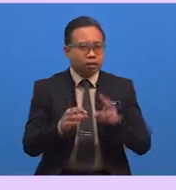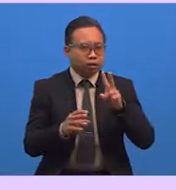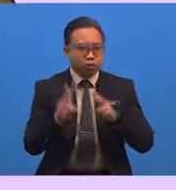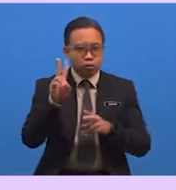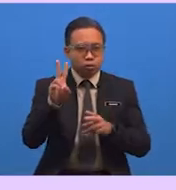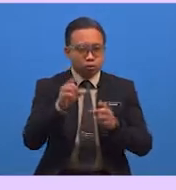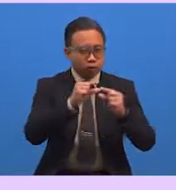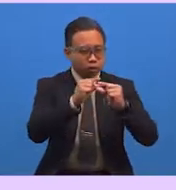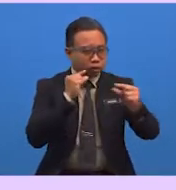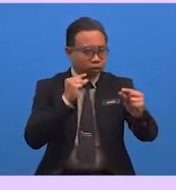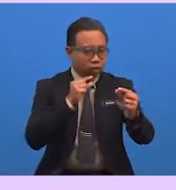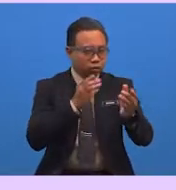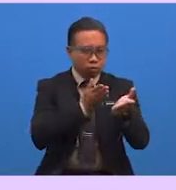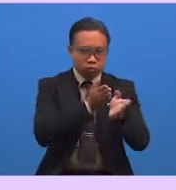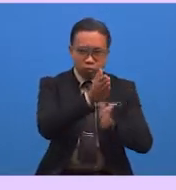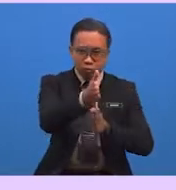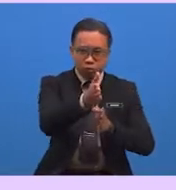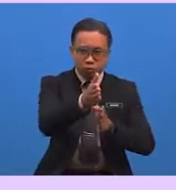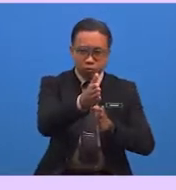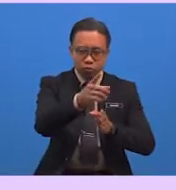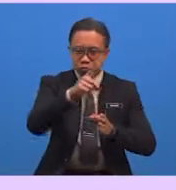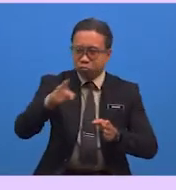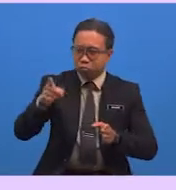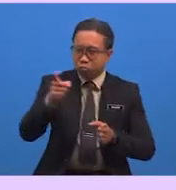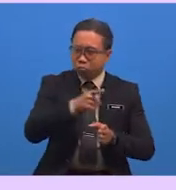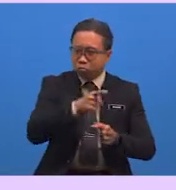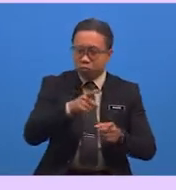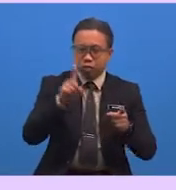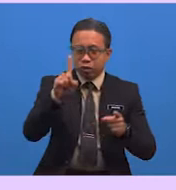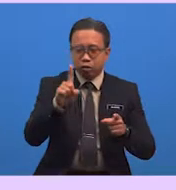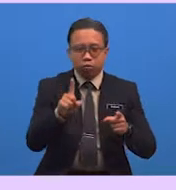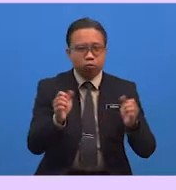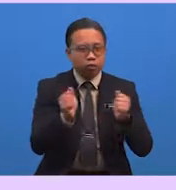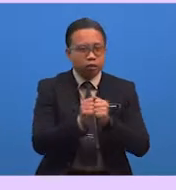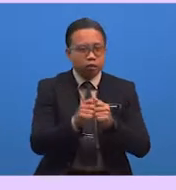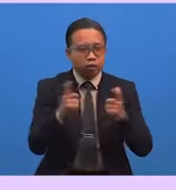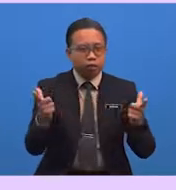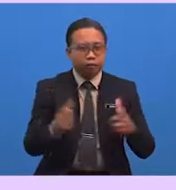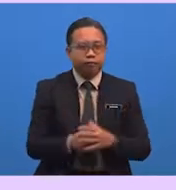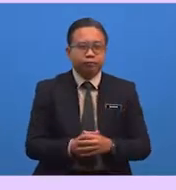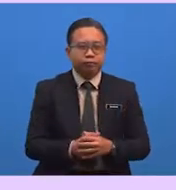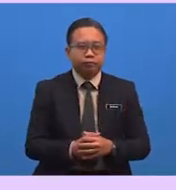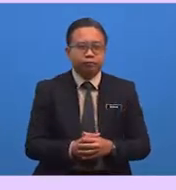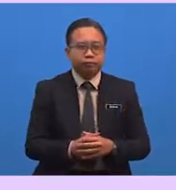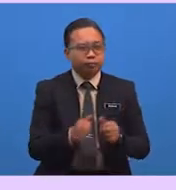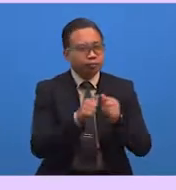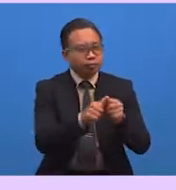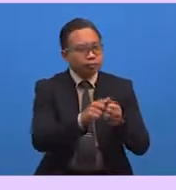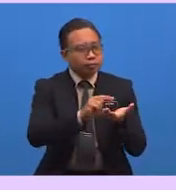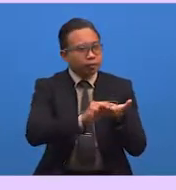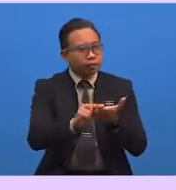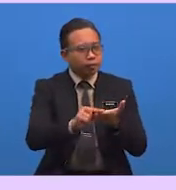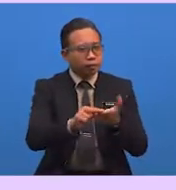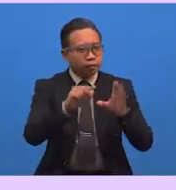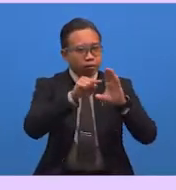lurus dilukis berserenjang antara satu sama lain? Ia berdasarkan nilai